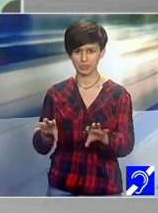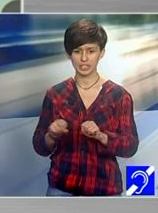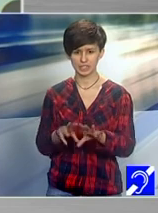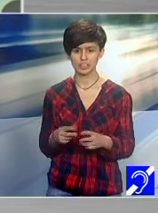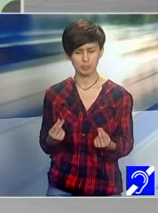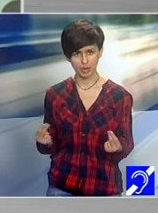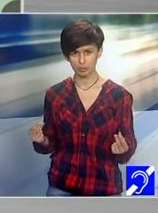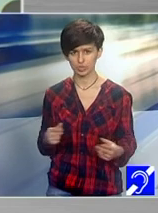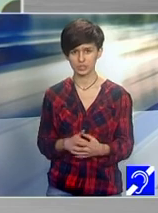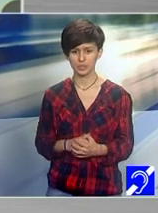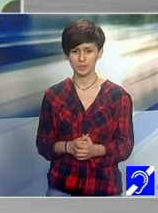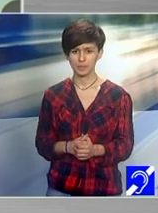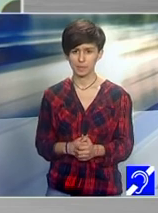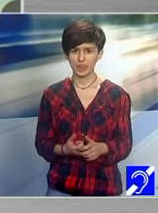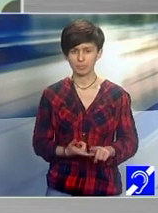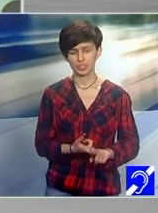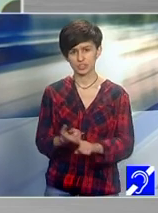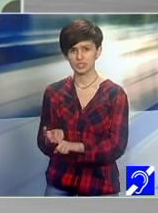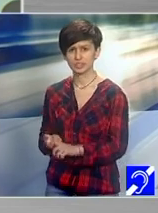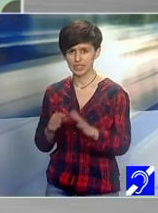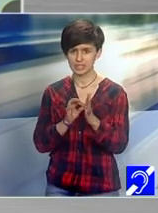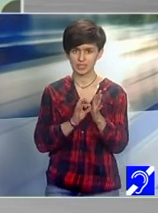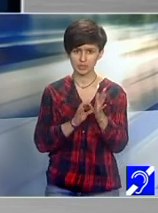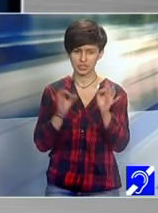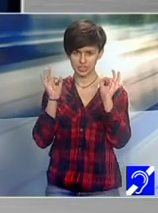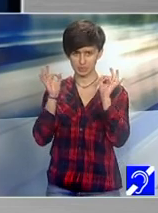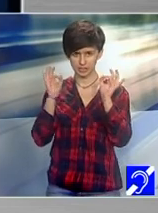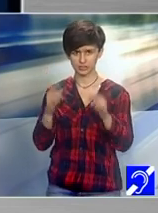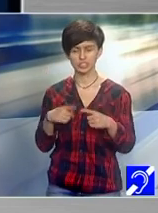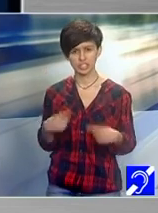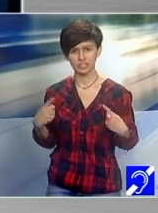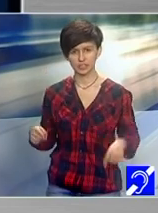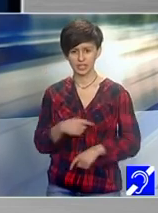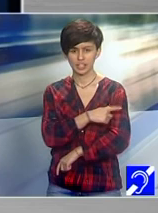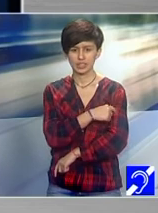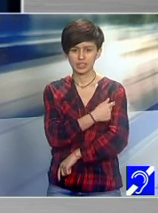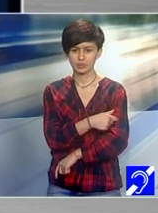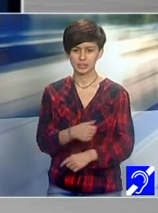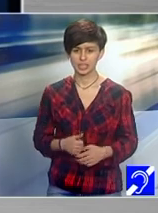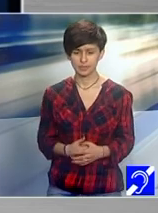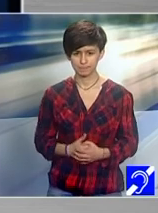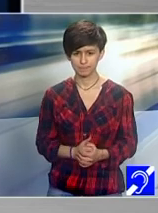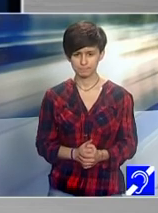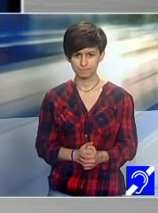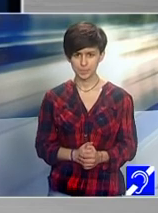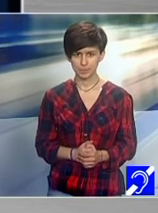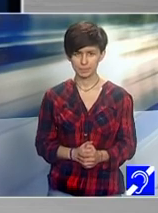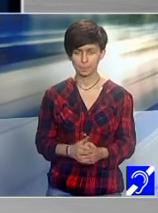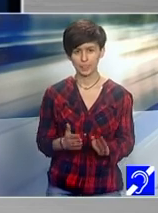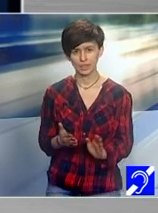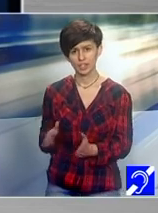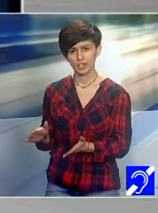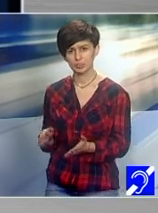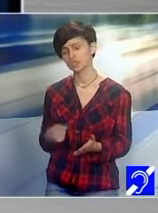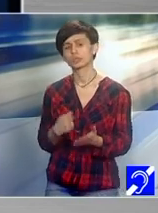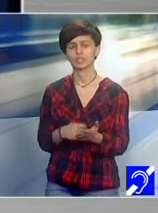de condițiile specifice exact din fiecare asta, spital? Exact asta încercăm acum. Păi spuneați de salarii. Am început cu